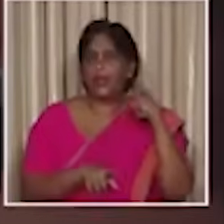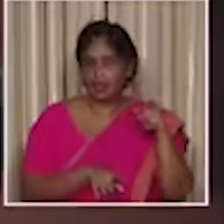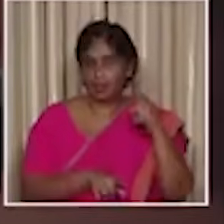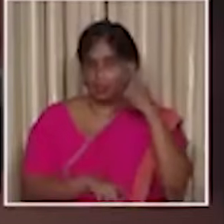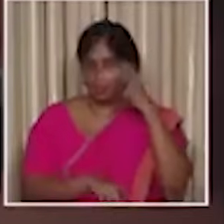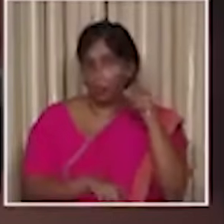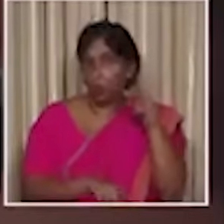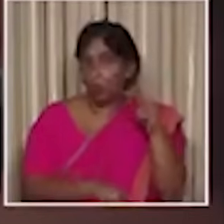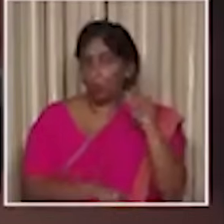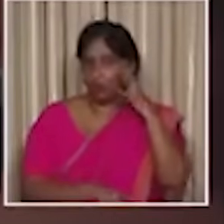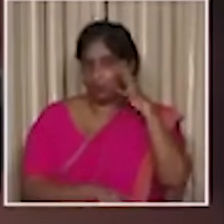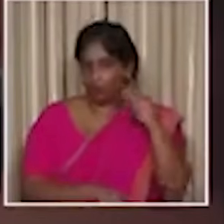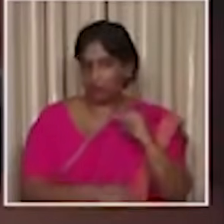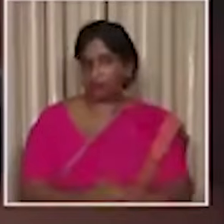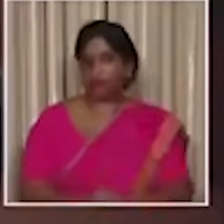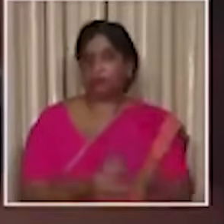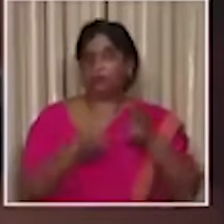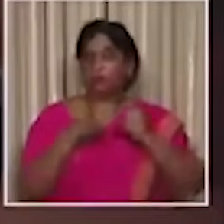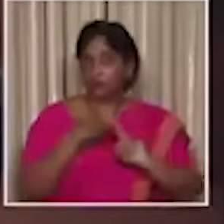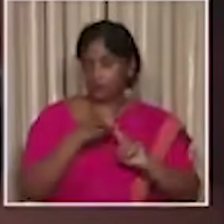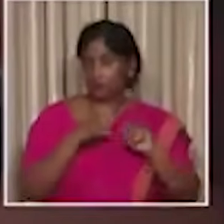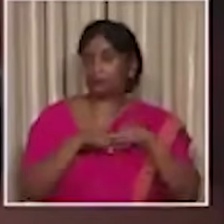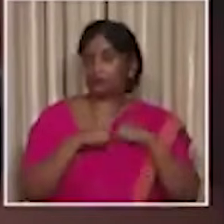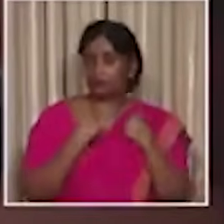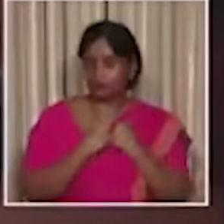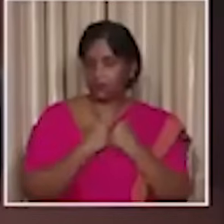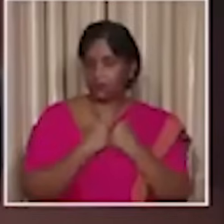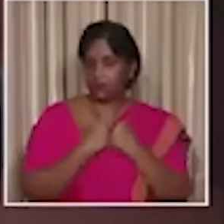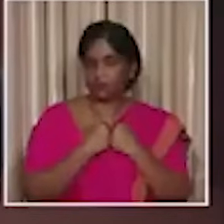ගන්න මේ කවුද කියලා. ඊළඟ සමාගම තමයි